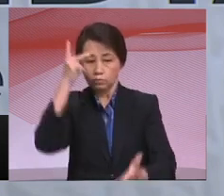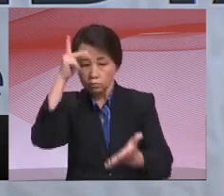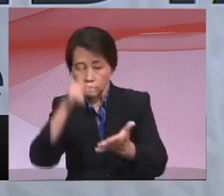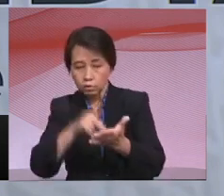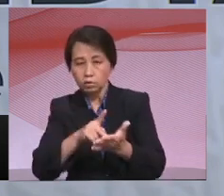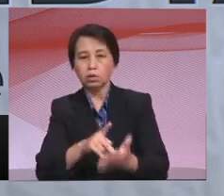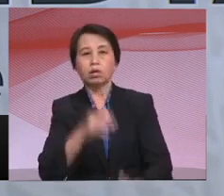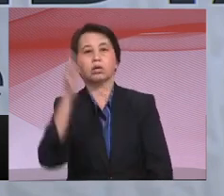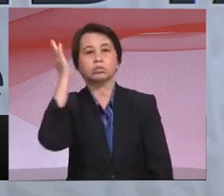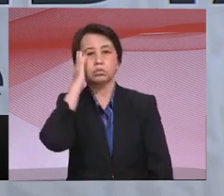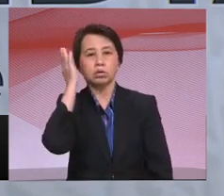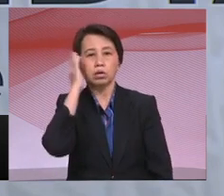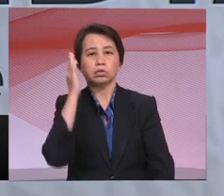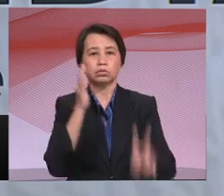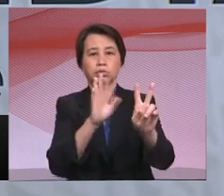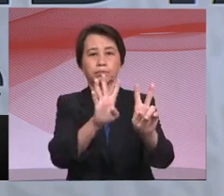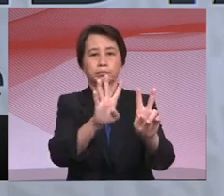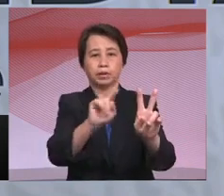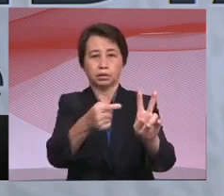pasti ialah